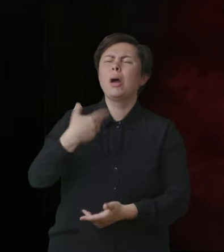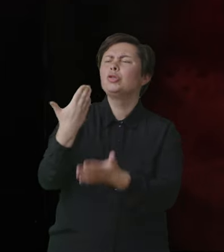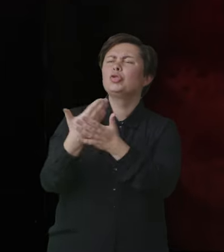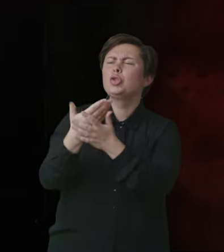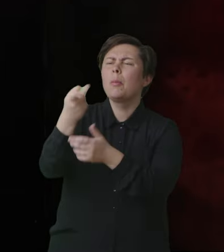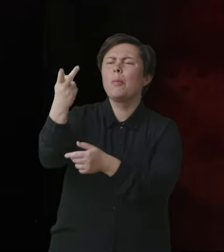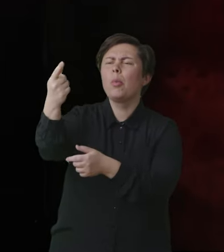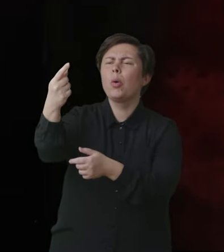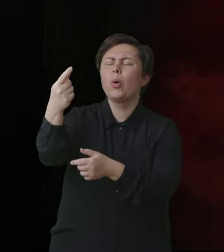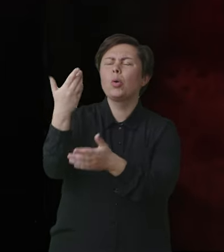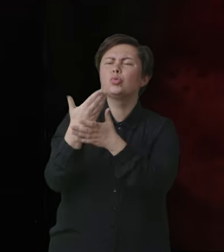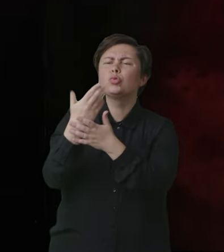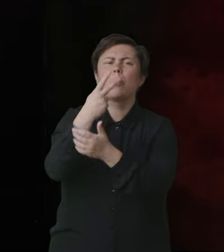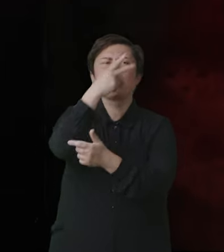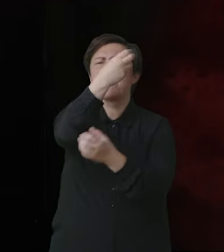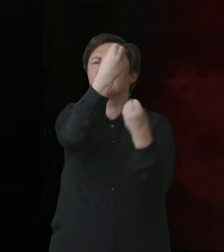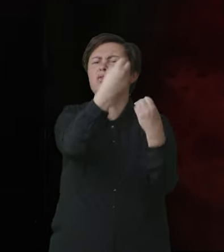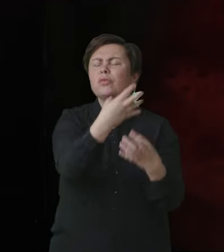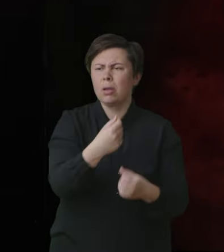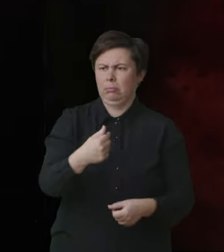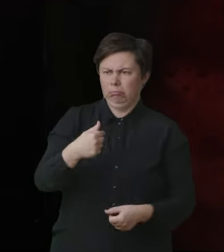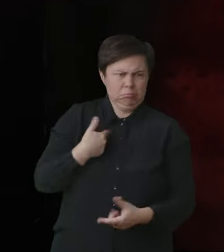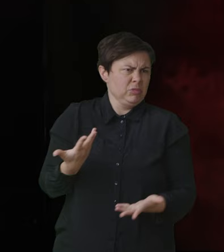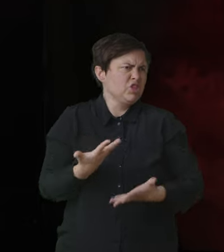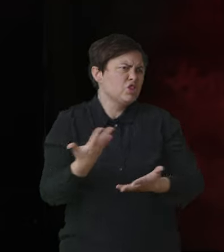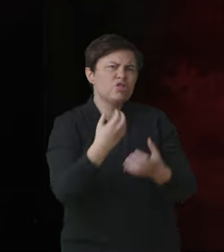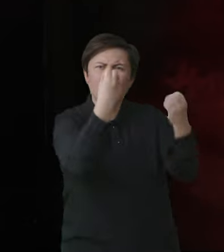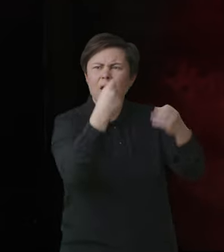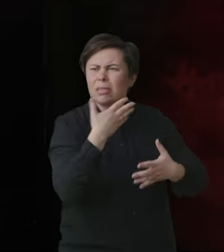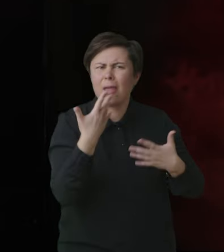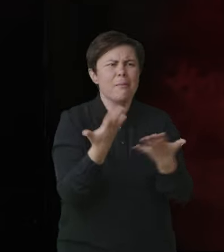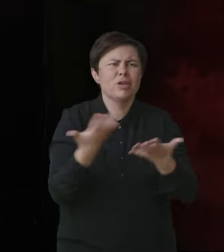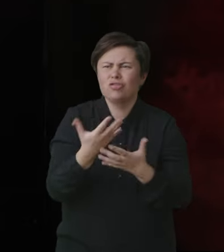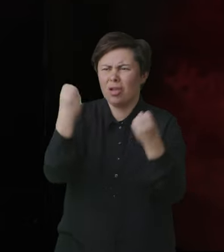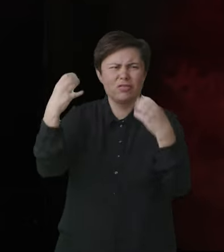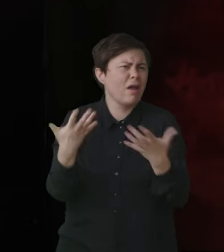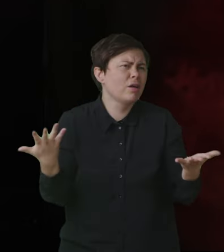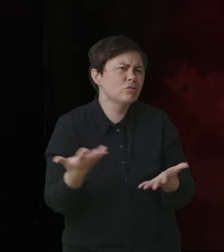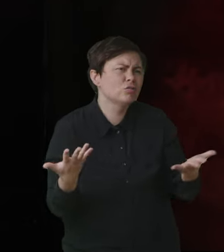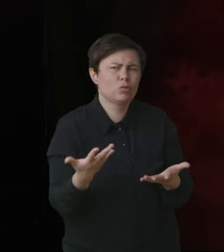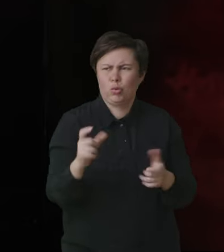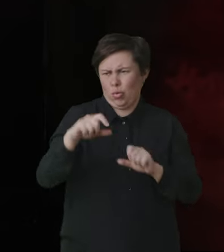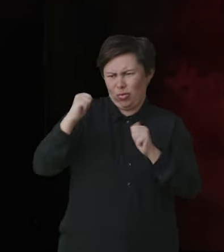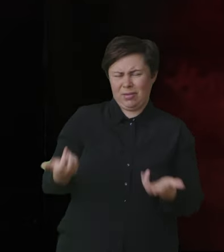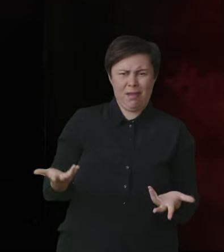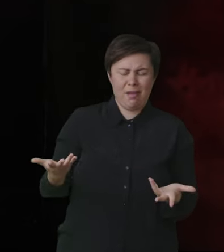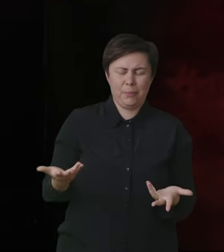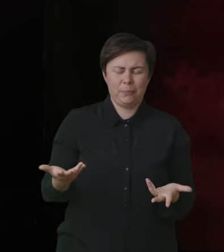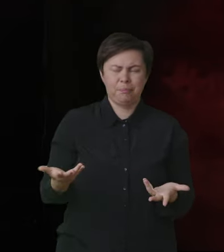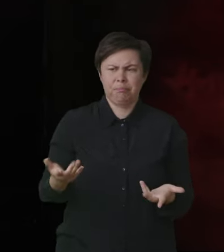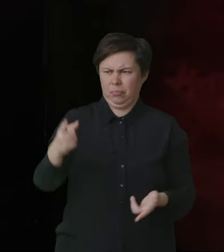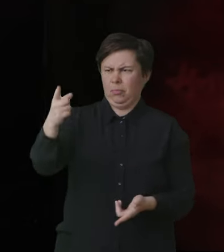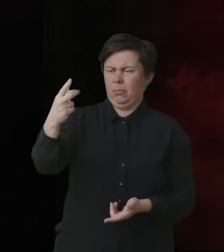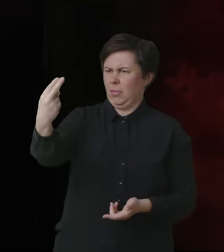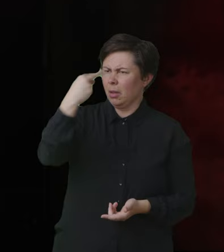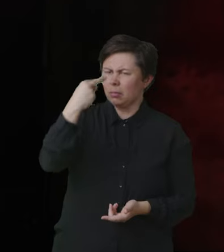tak, czego ty czego semafor nie podali? Ja mówię, chłopie, jaki ty semafor? Co ci się stało? On